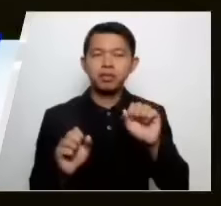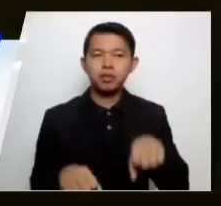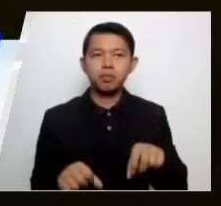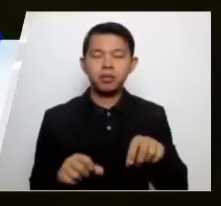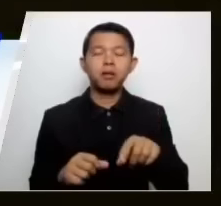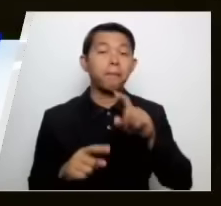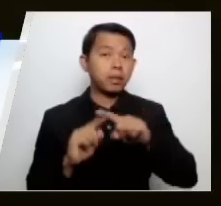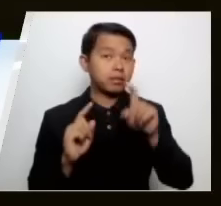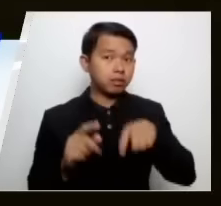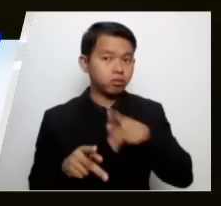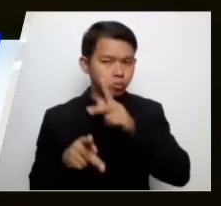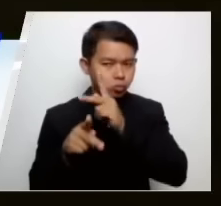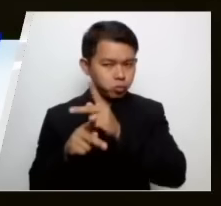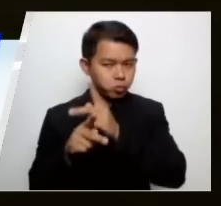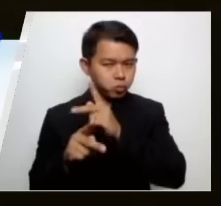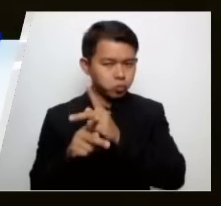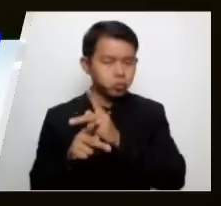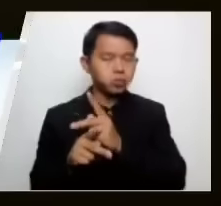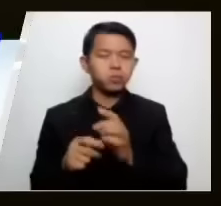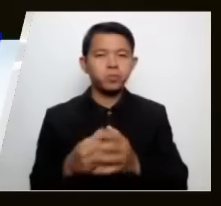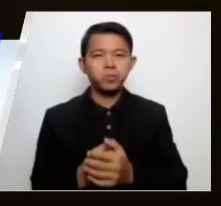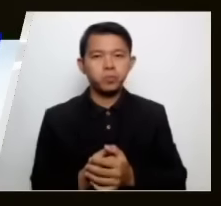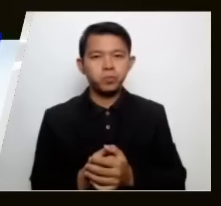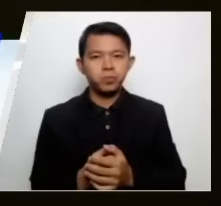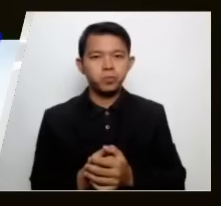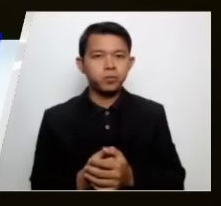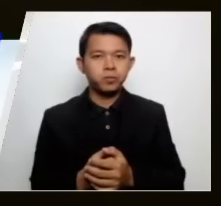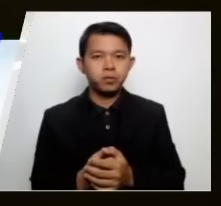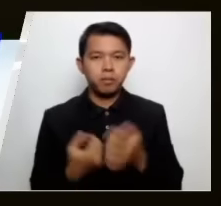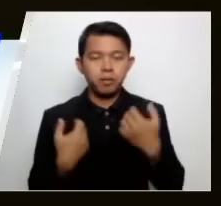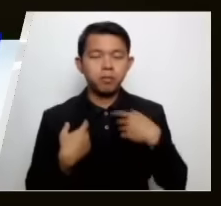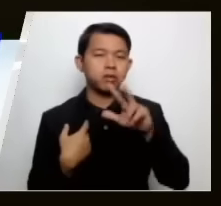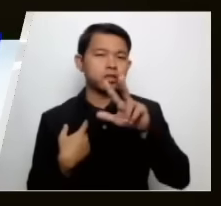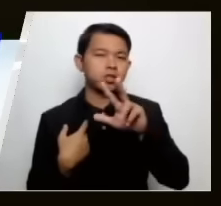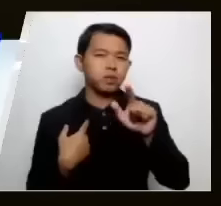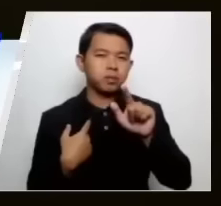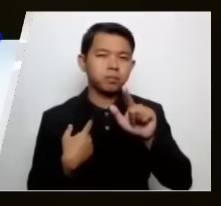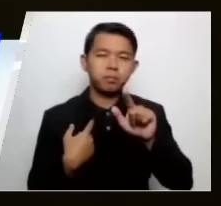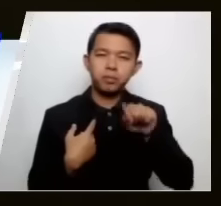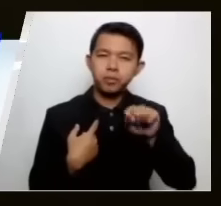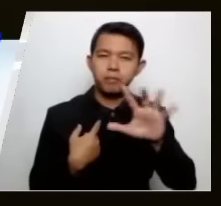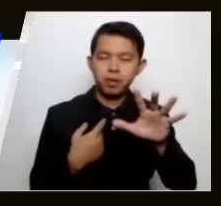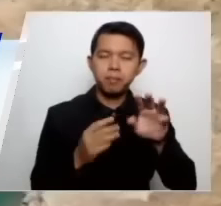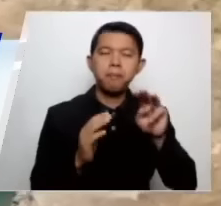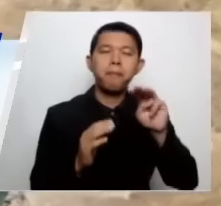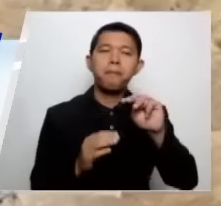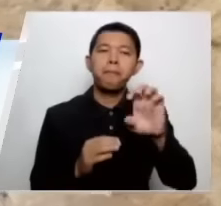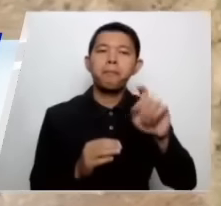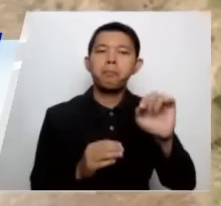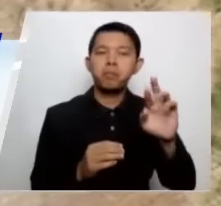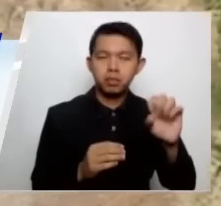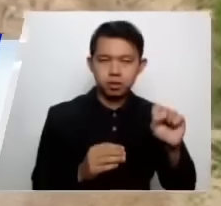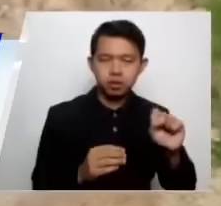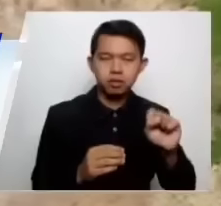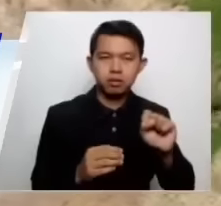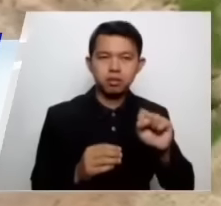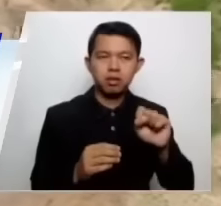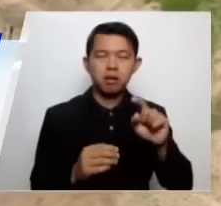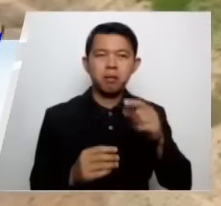May 31.5 meters pa tayo para mapunta tayo dun sa low water level.